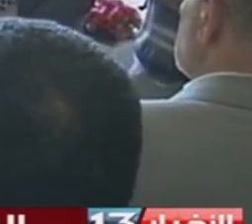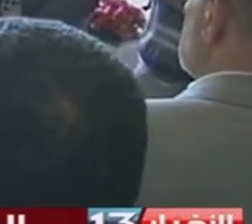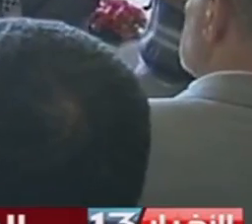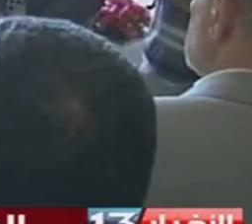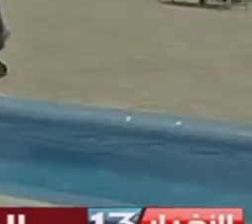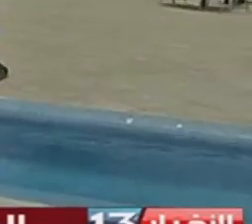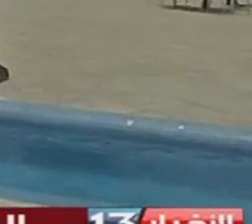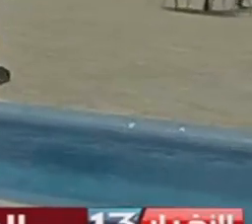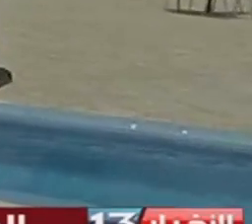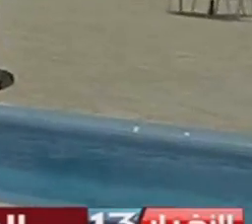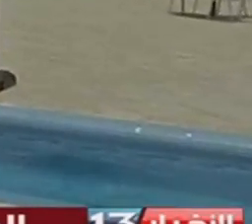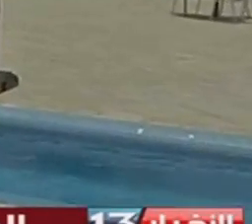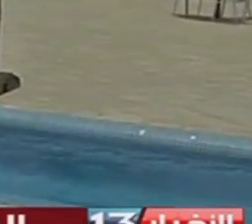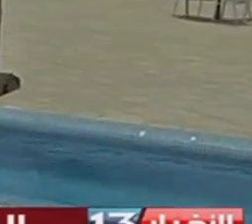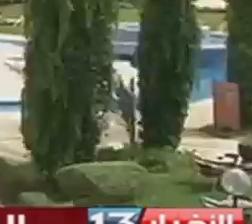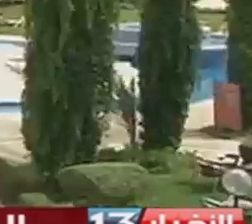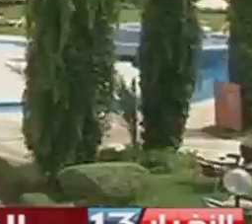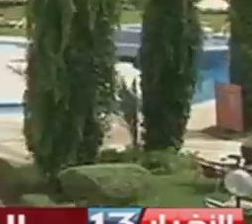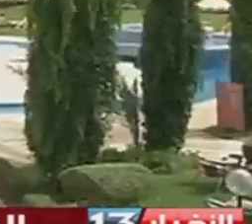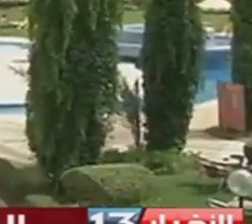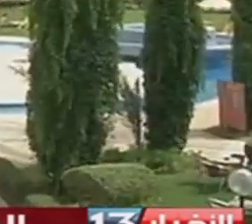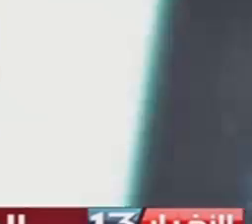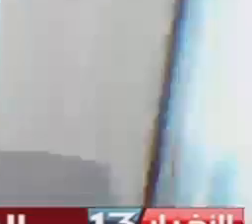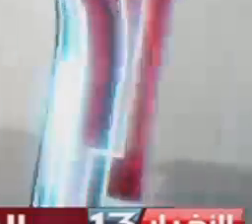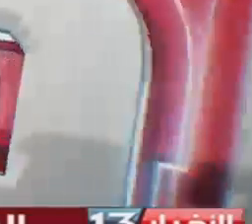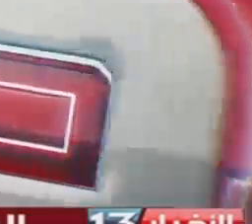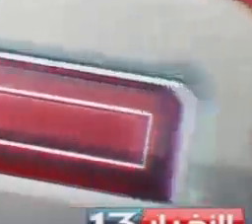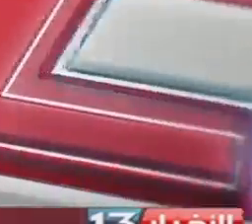على سلامة التونسيين والسياحين.